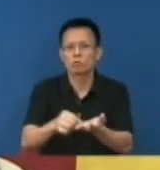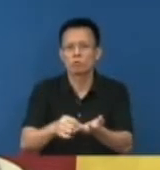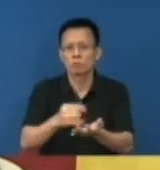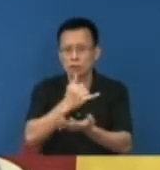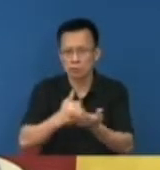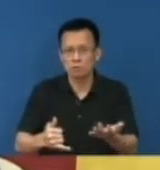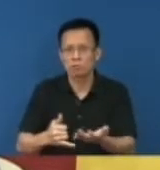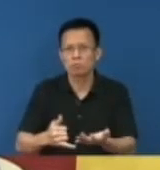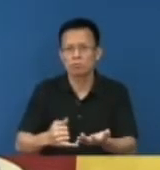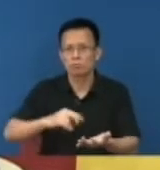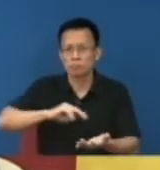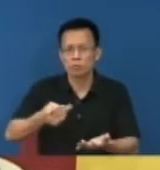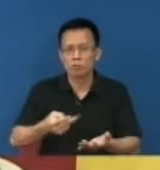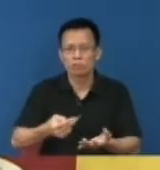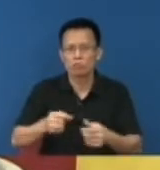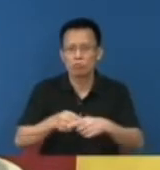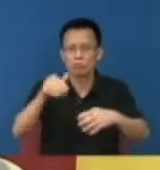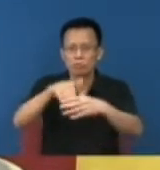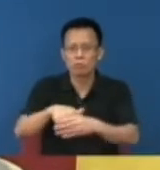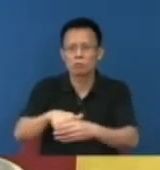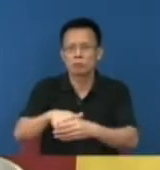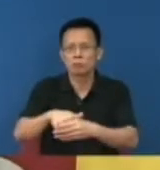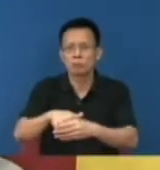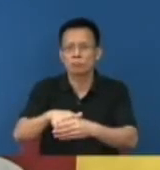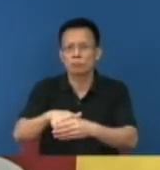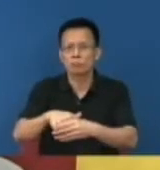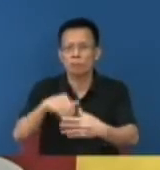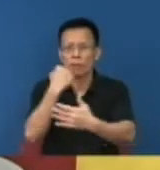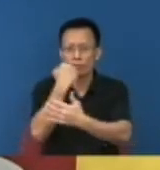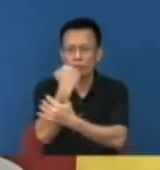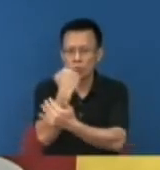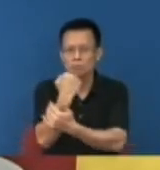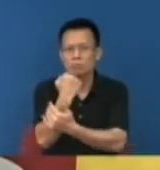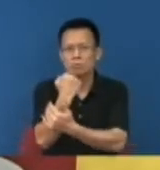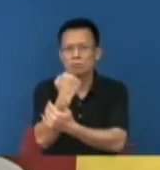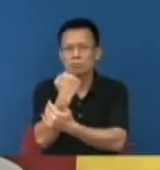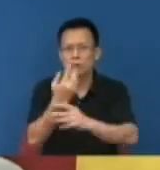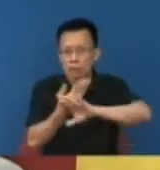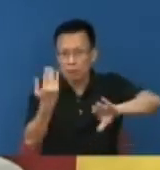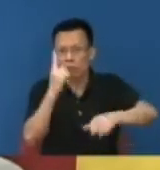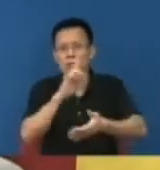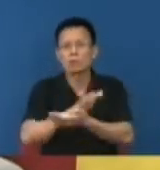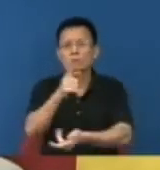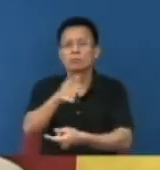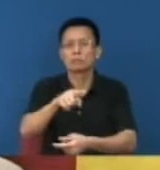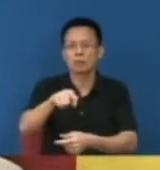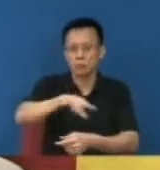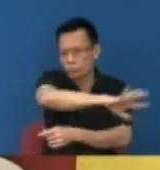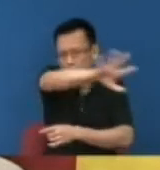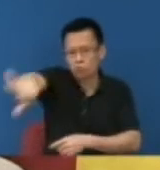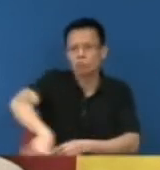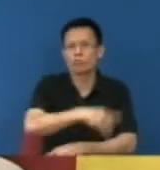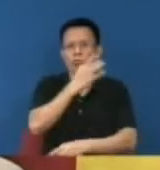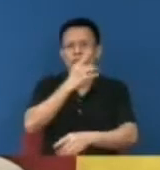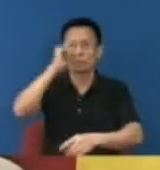投。佢提出嚟理據，你駁咗佢，隔咗一年之後，所有嘅人都覺得你全部都錯，只有